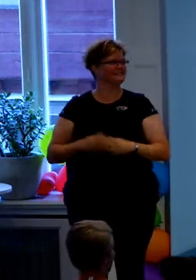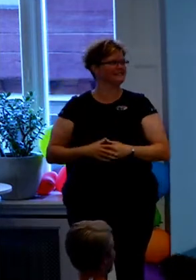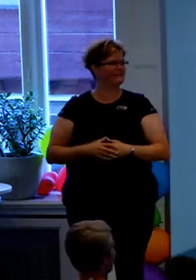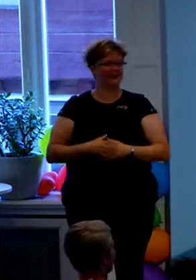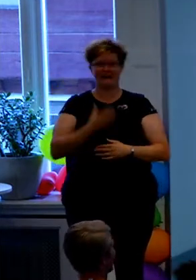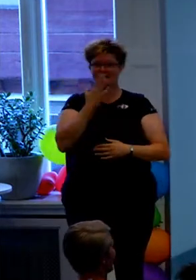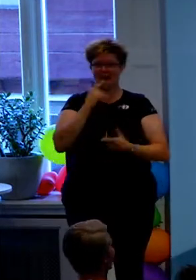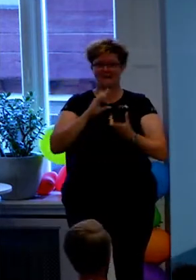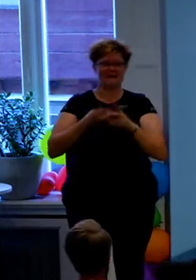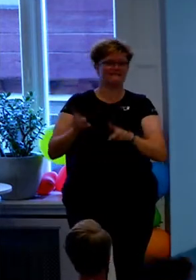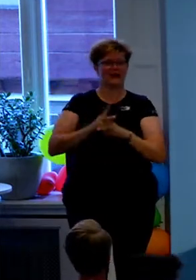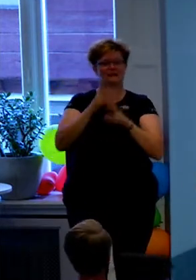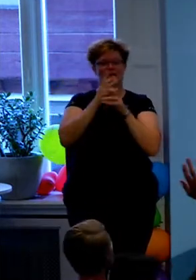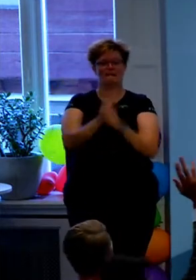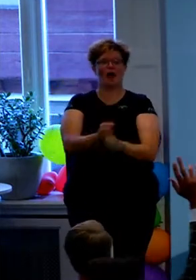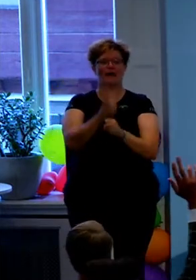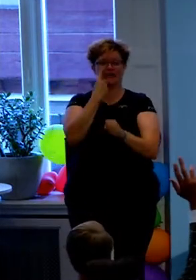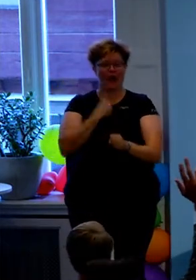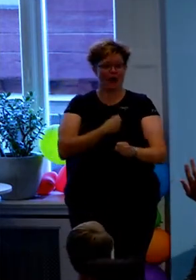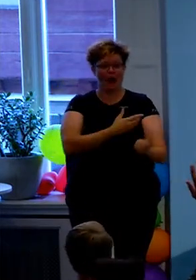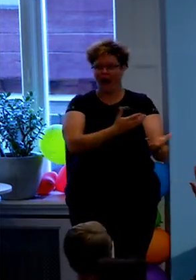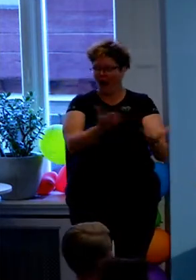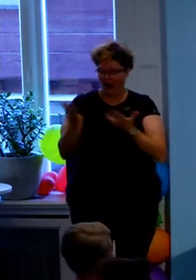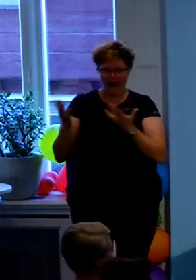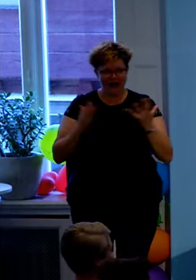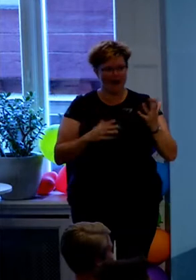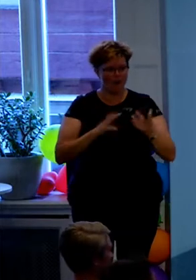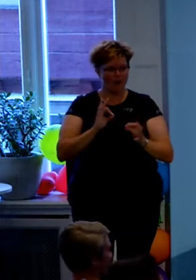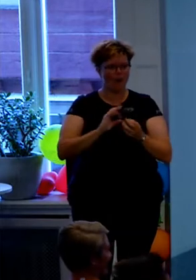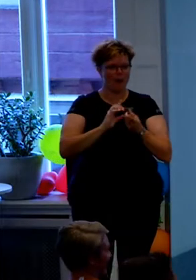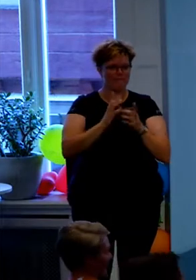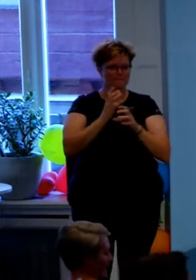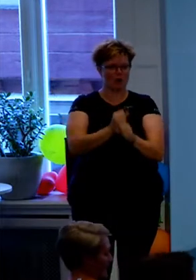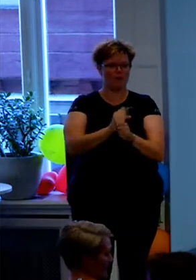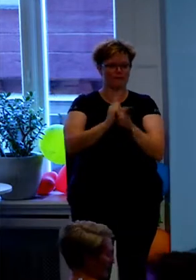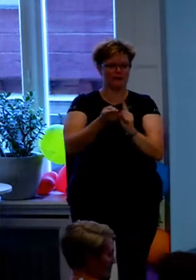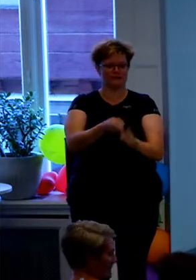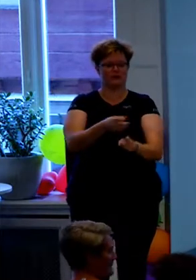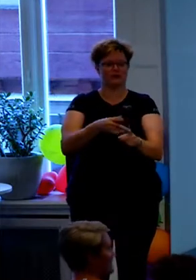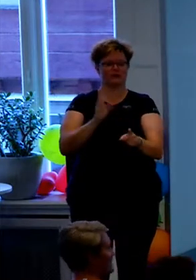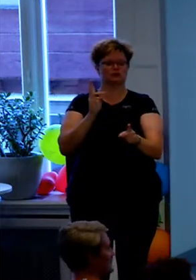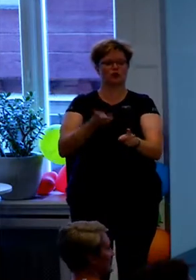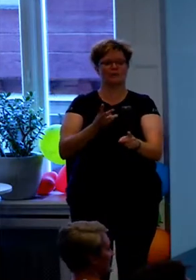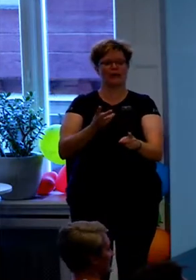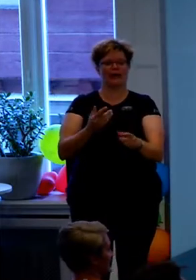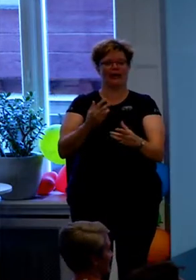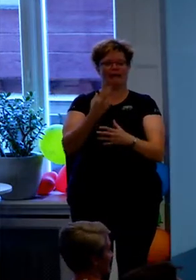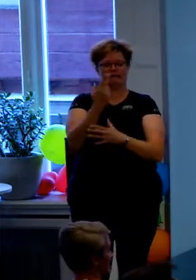Vem blev blötast igår? Hur blöt blev du?